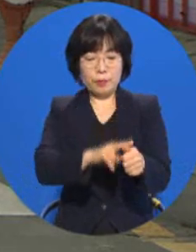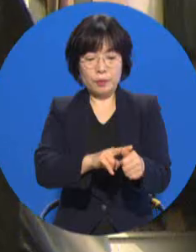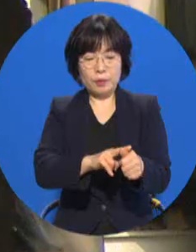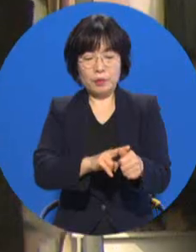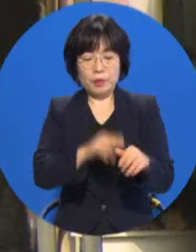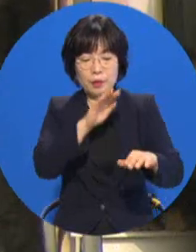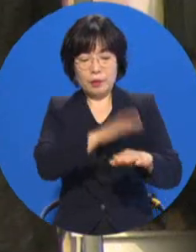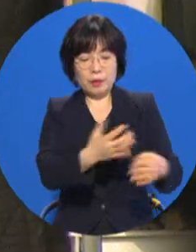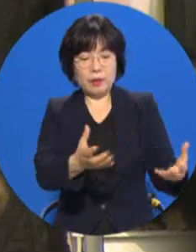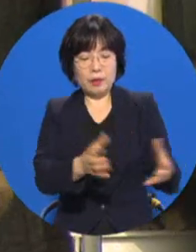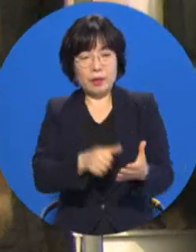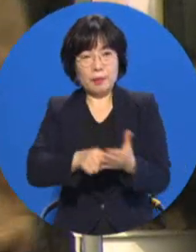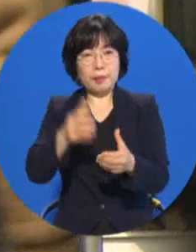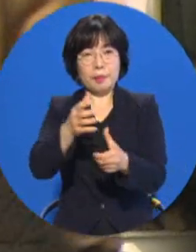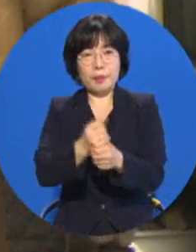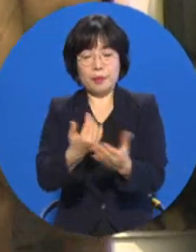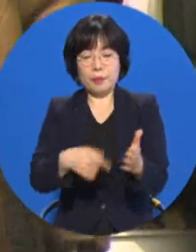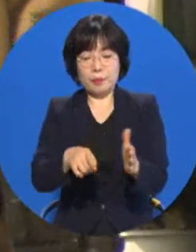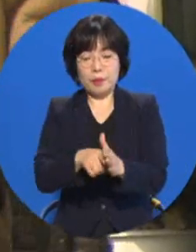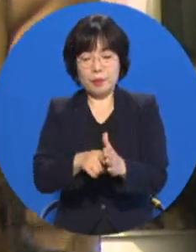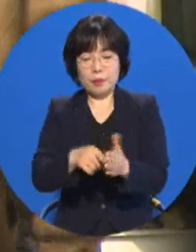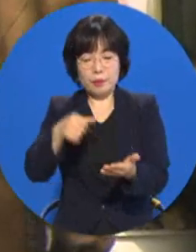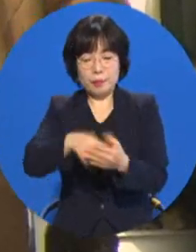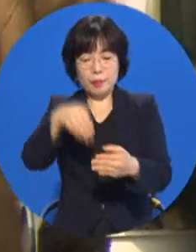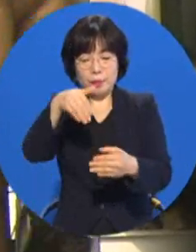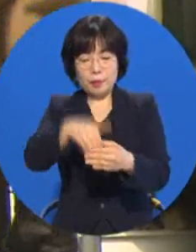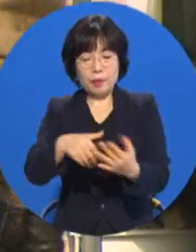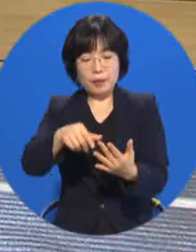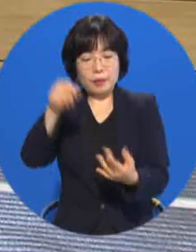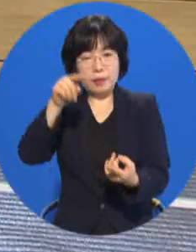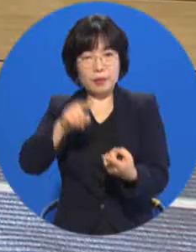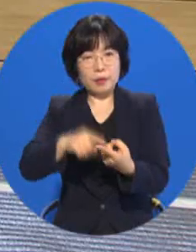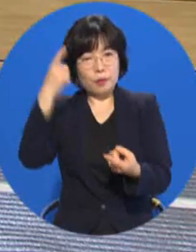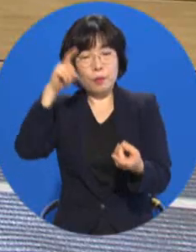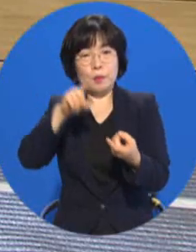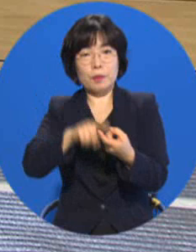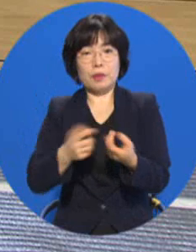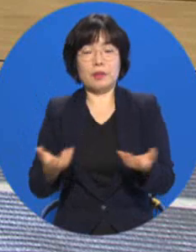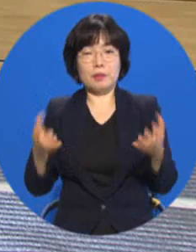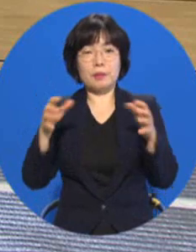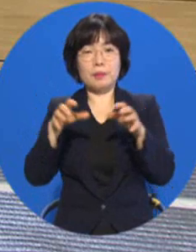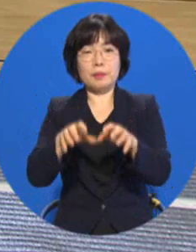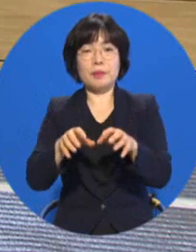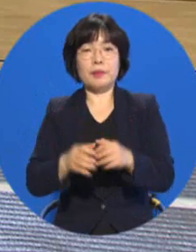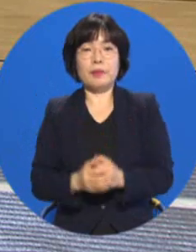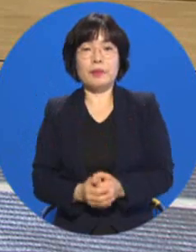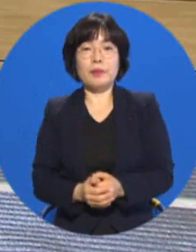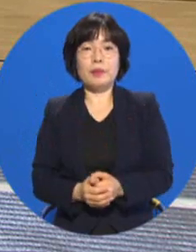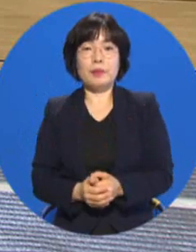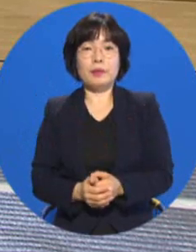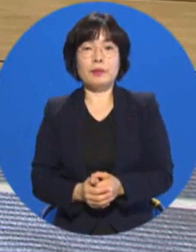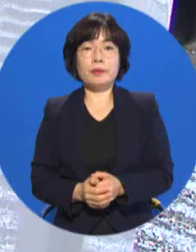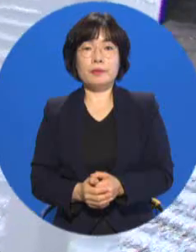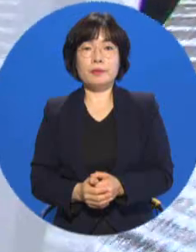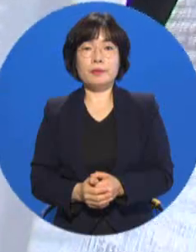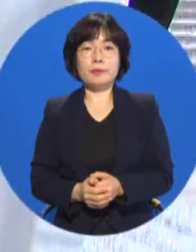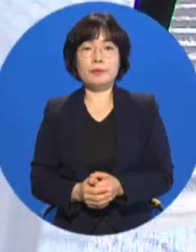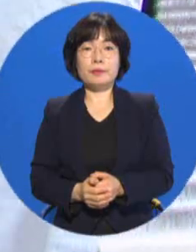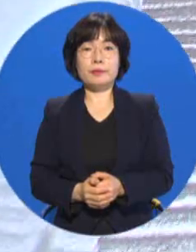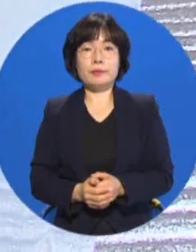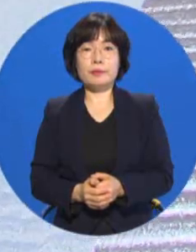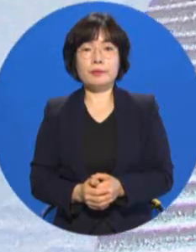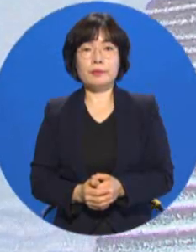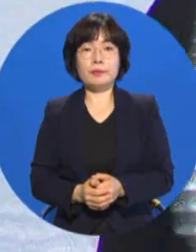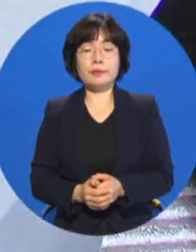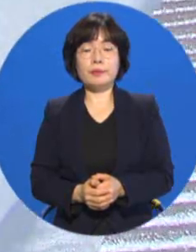수성을 위한 야당의 표심 공략에 유권자들의 어떤 선택을 할지 앞으로 선거 판세에 관심이 집중되고 있습니다.